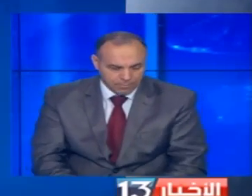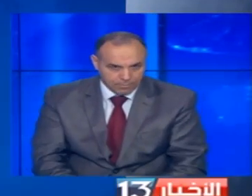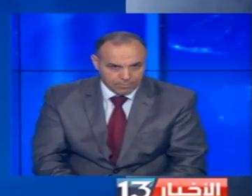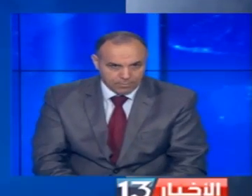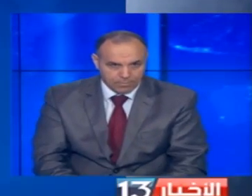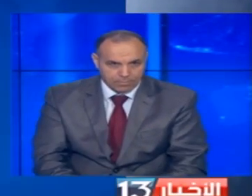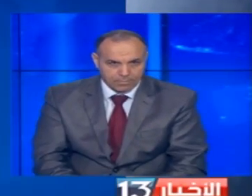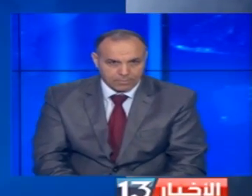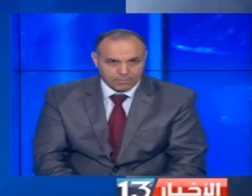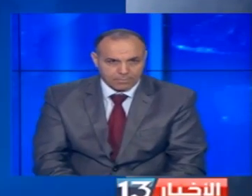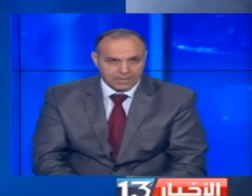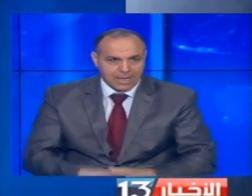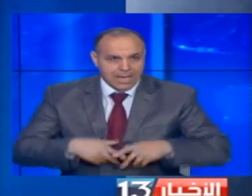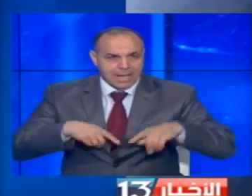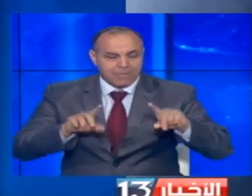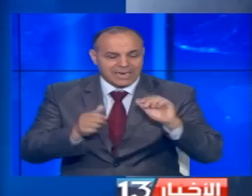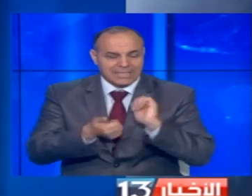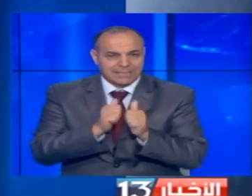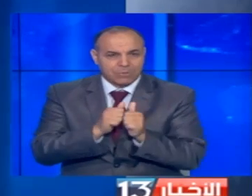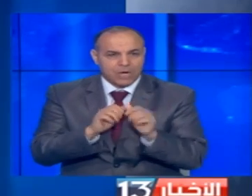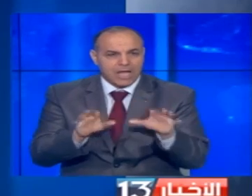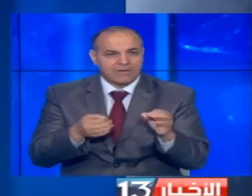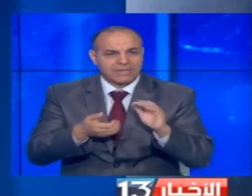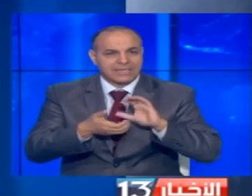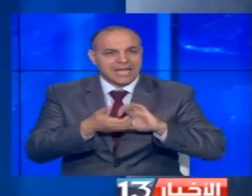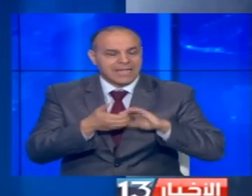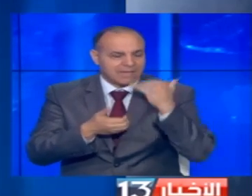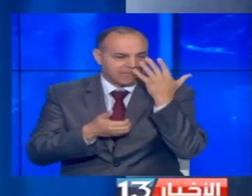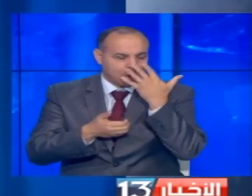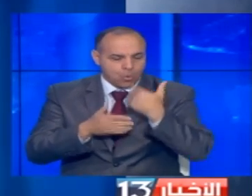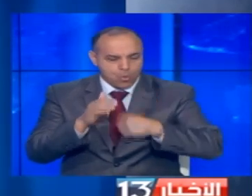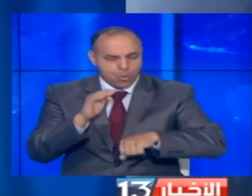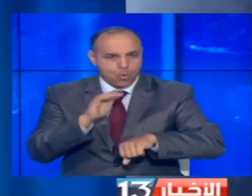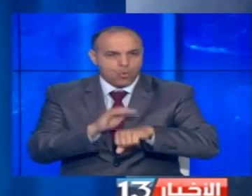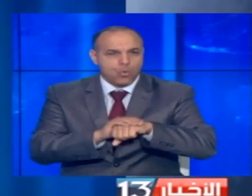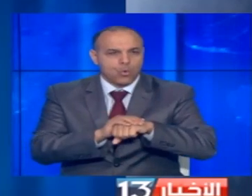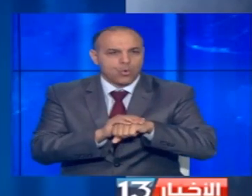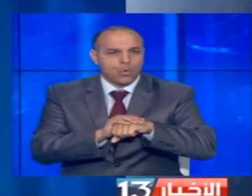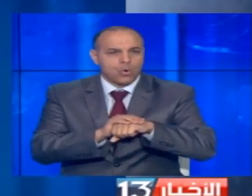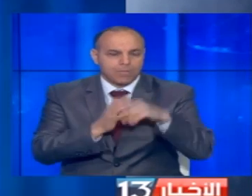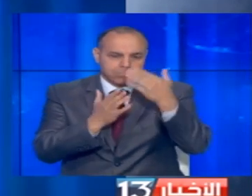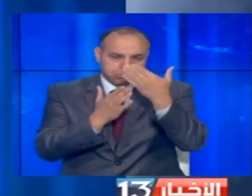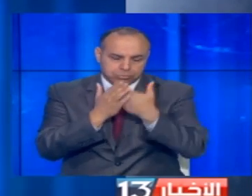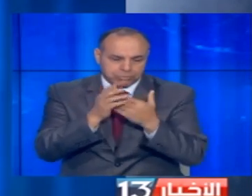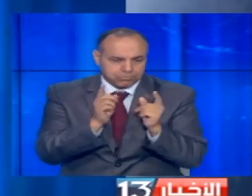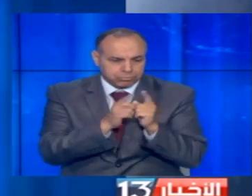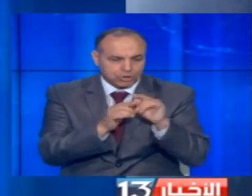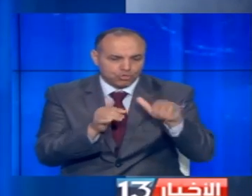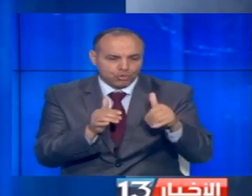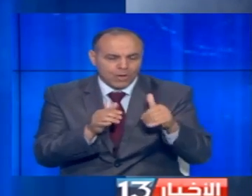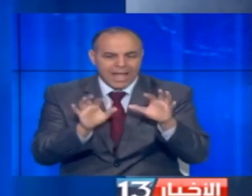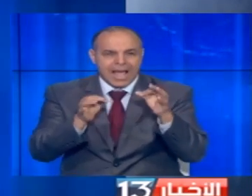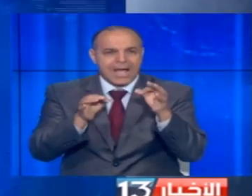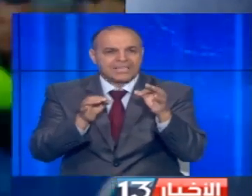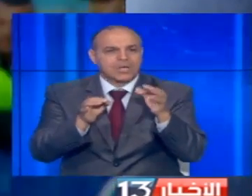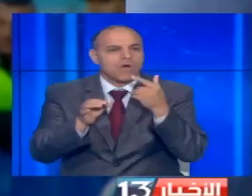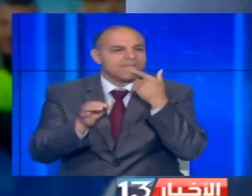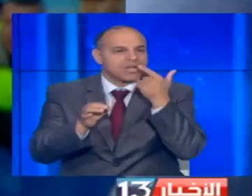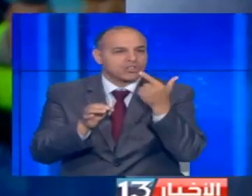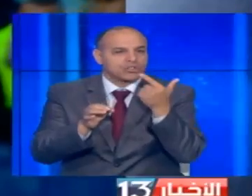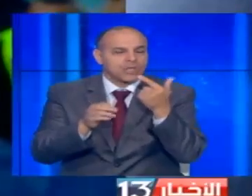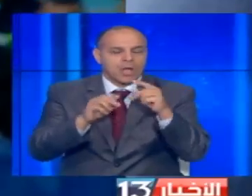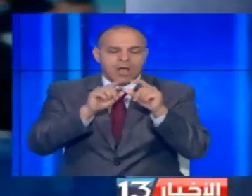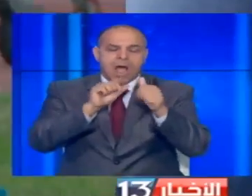تجاريه في اخبار الرياضه كشف الاتحاد الافريقي لكره القدم عن القائمه المضيقه للاعبين العش المرشحين